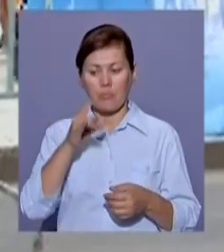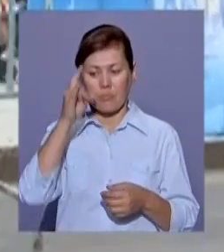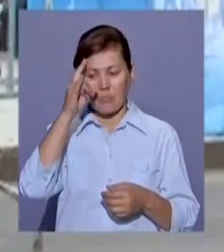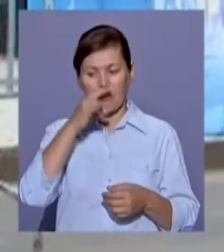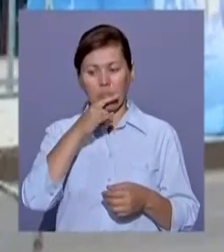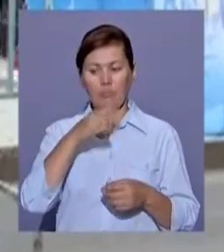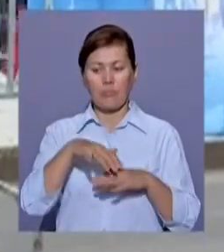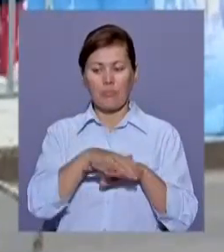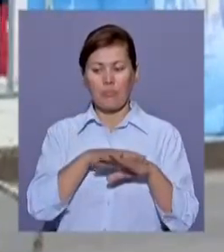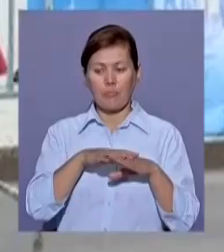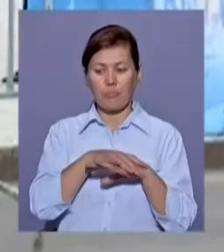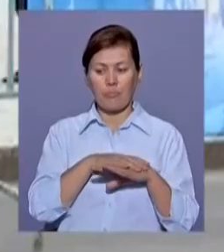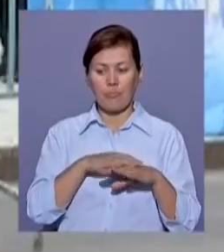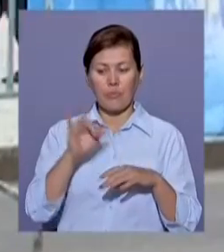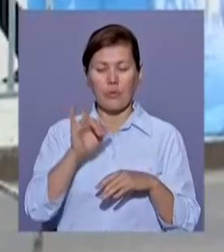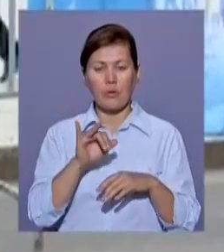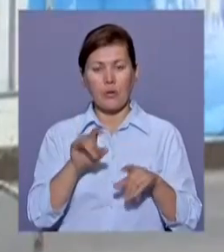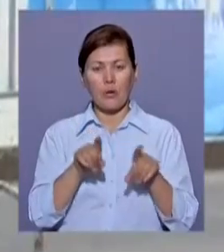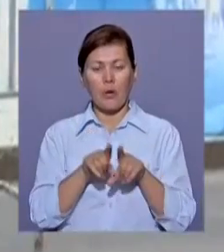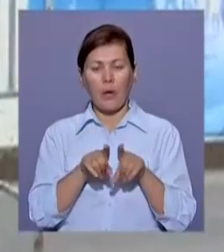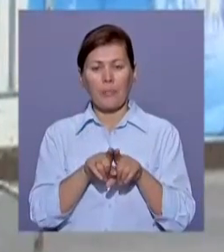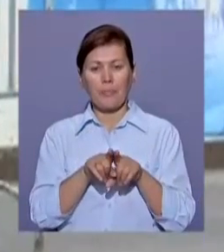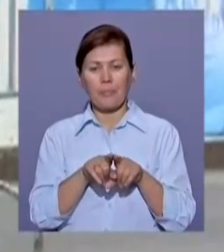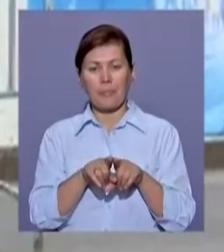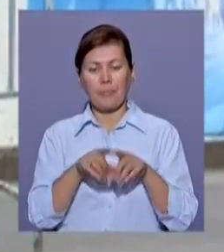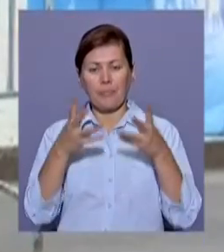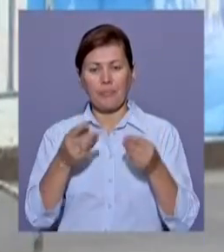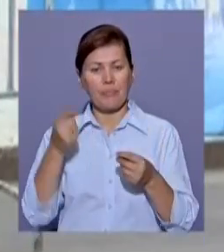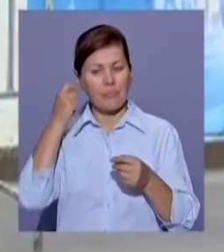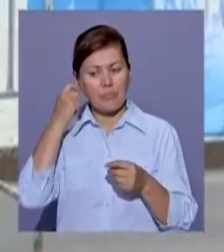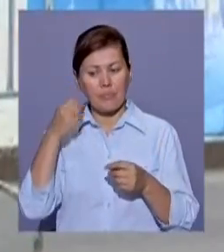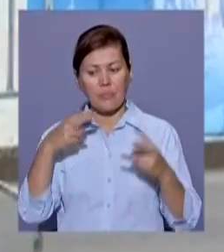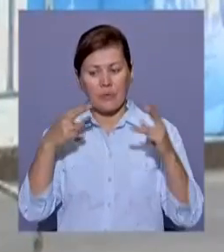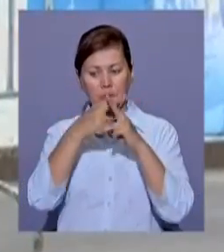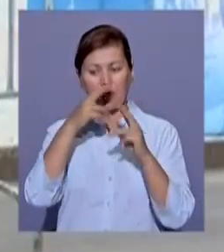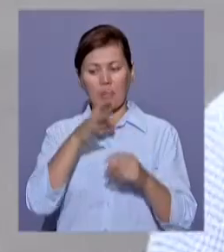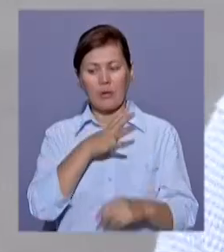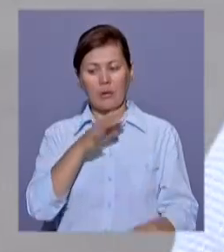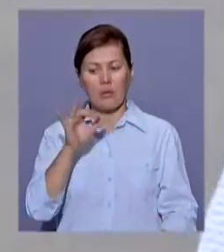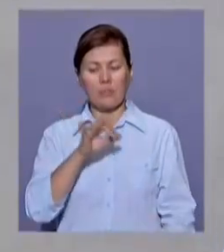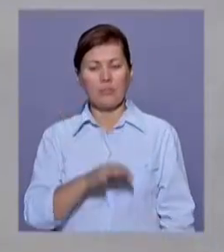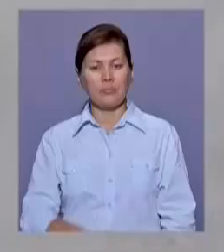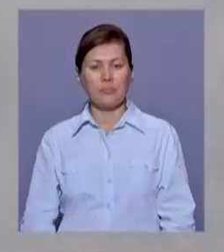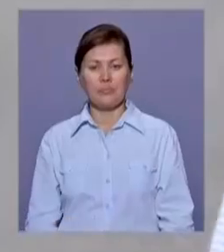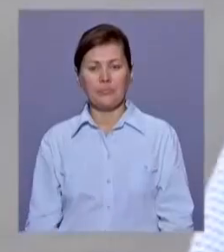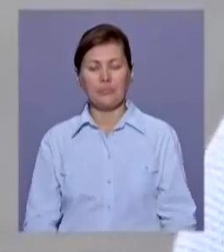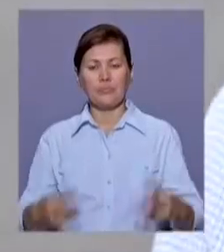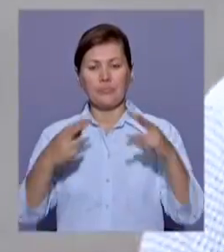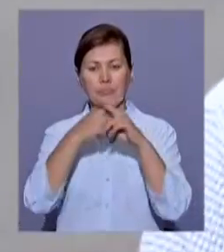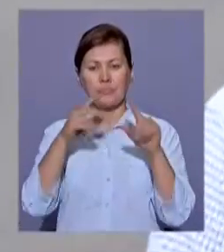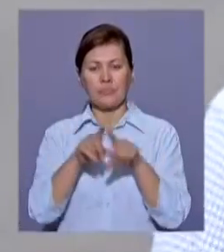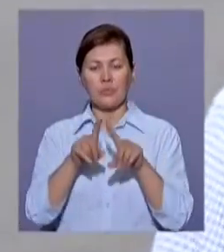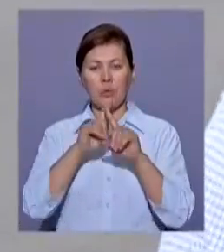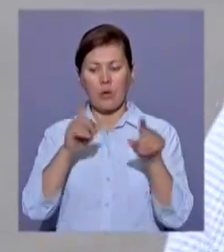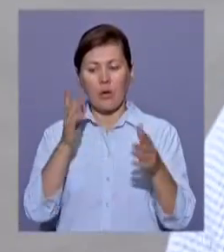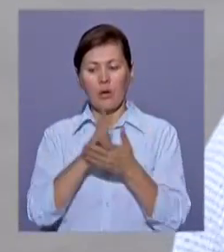казахский народ и с днем рождения Астана. Мына астаналарын керемет